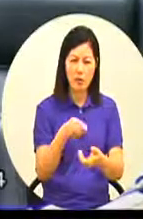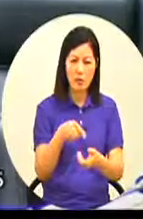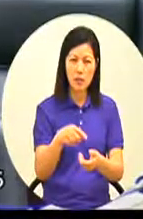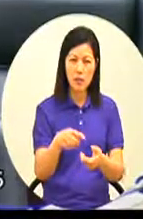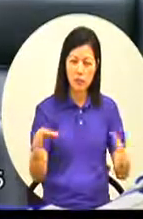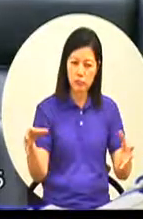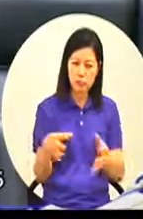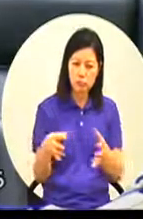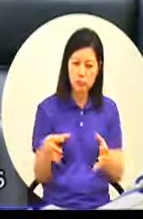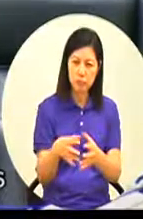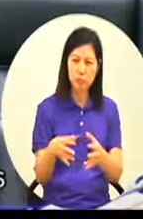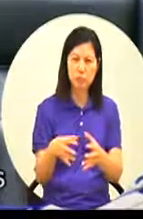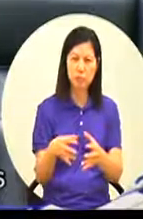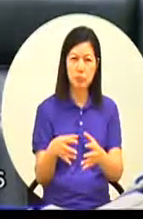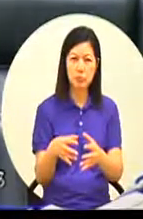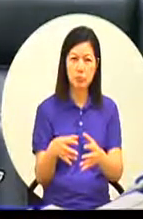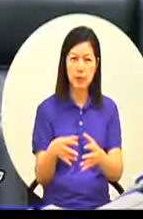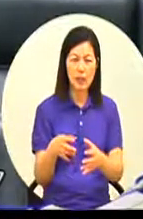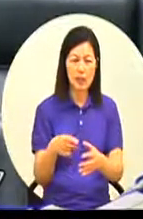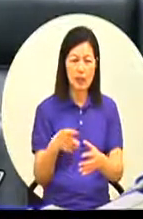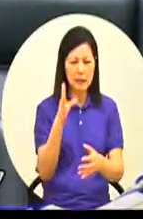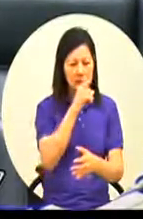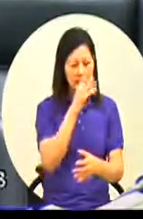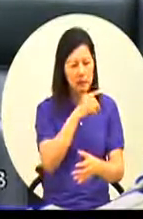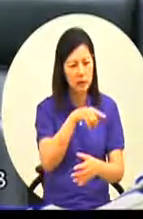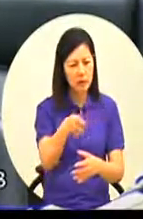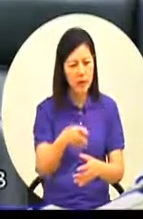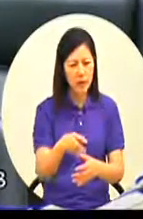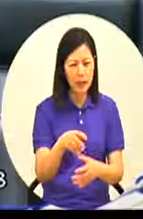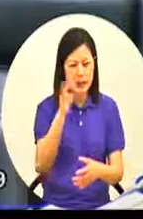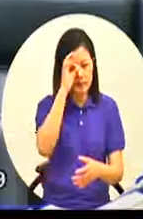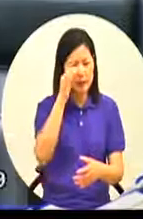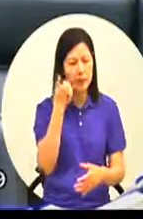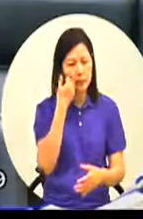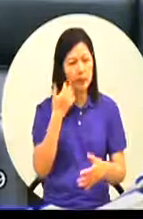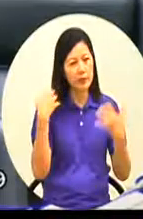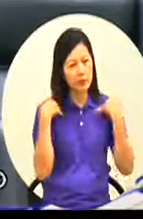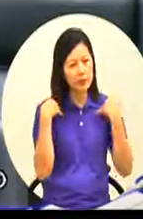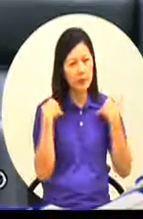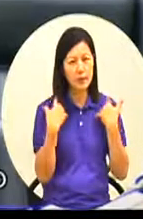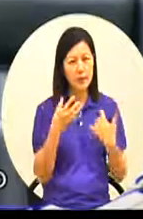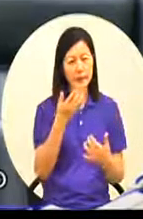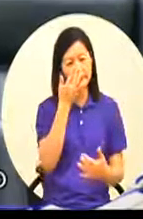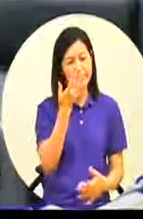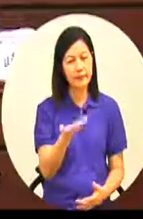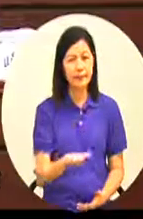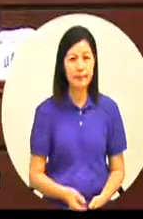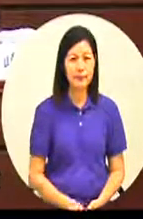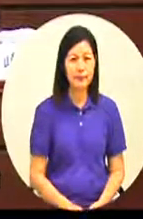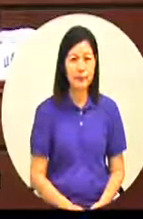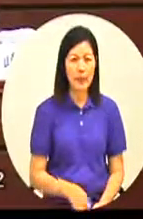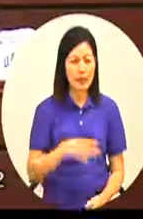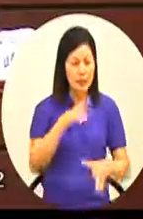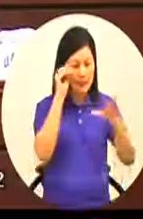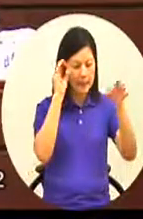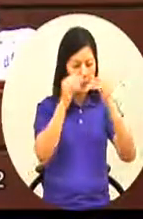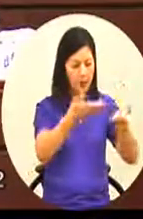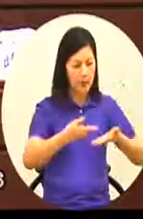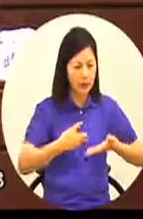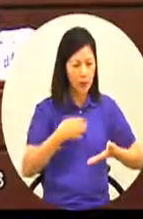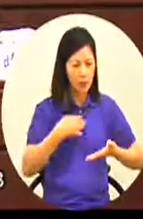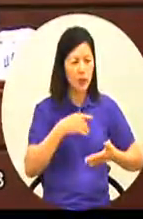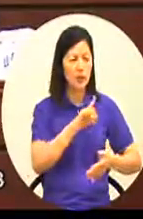哦、因为这样、啊、那感觉非常的奇怪呢。啊，到底要找什么人来，大家都不知道啊。 所以不要紧，议员，你个讲对，你个把资料给我，啊，我家己来